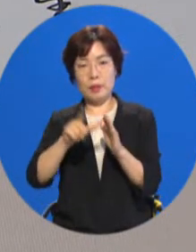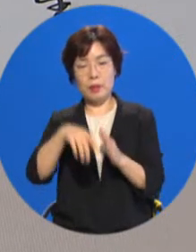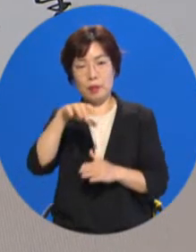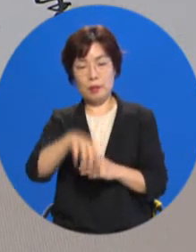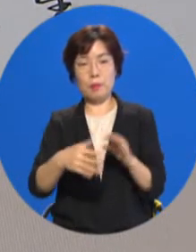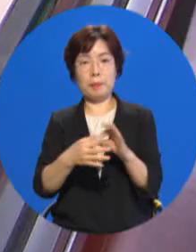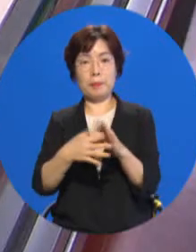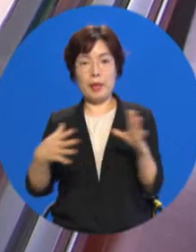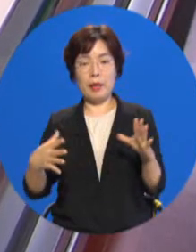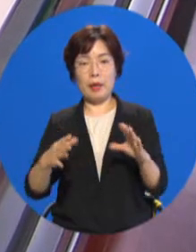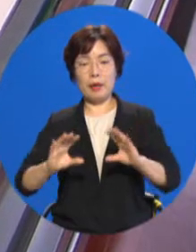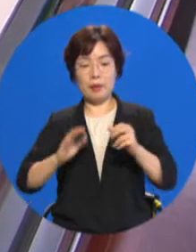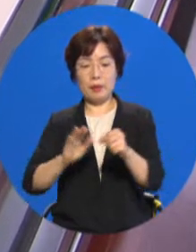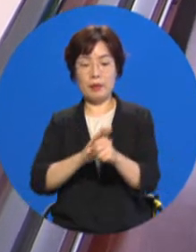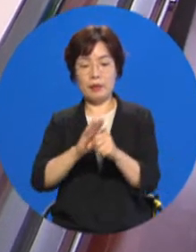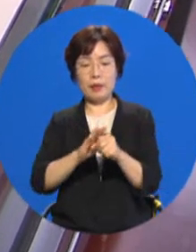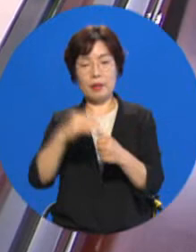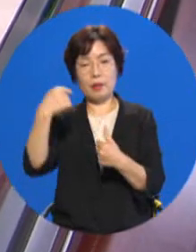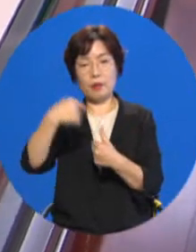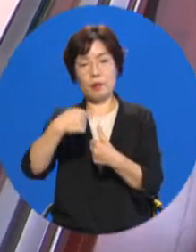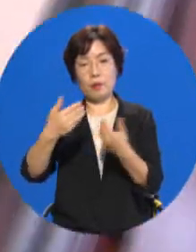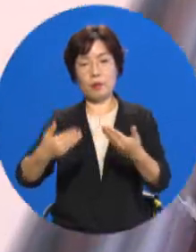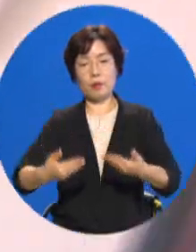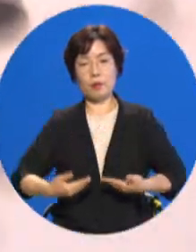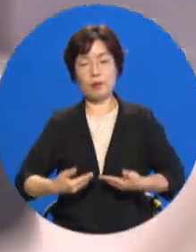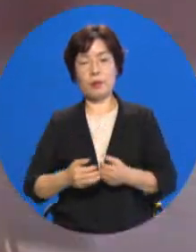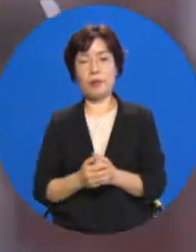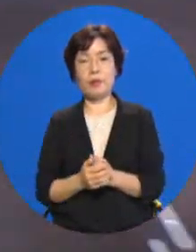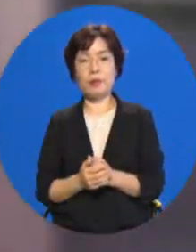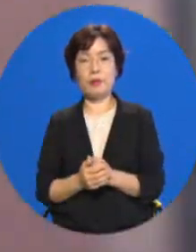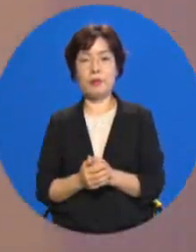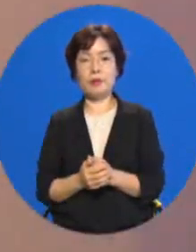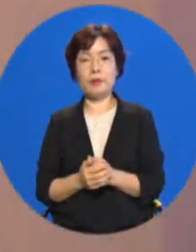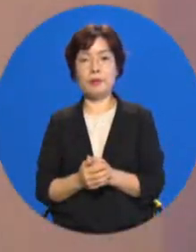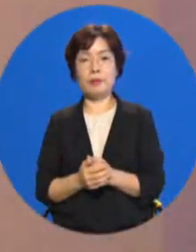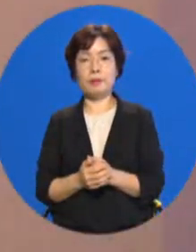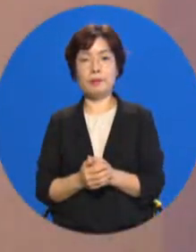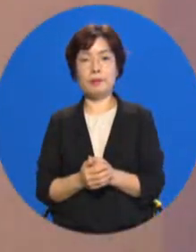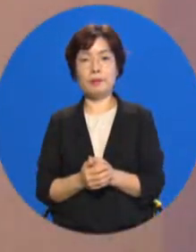절개와 애국이란 의미 있는 교훈을 남겨주고 있습니다. MBC 뉴스 김종수입니다.